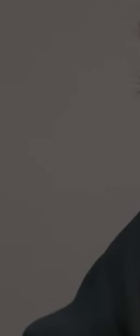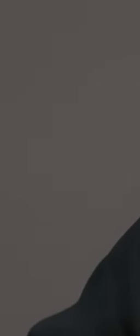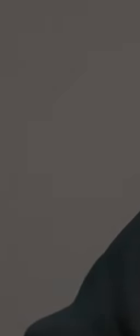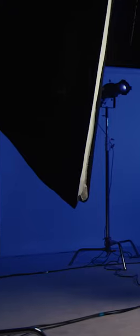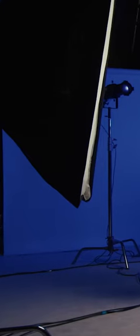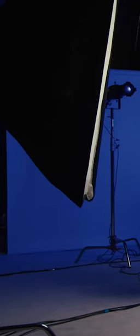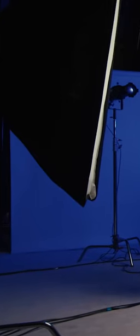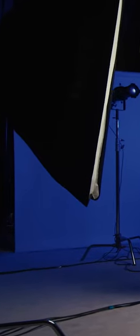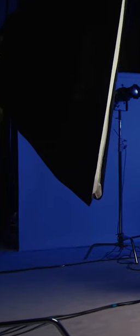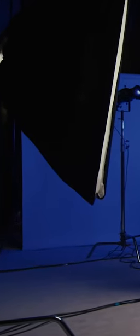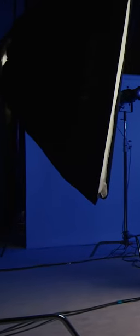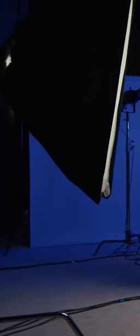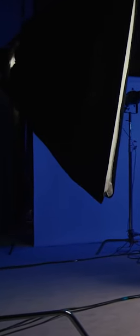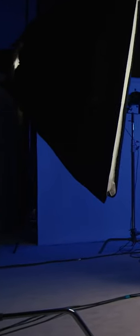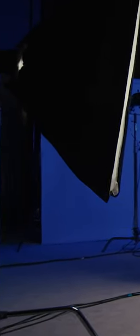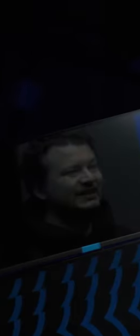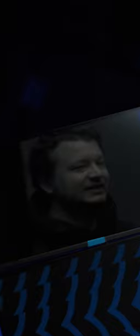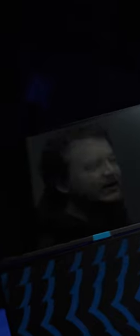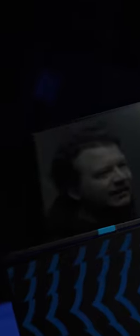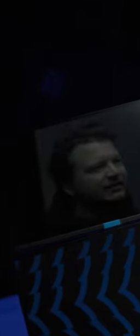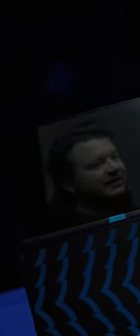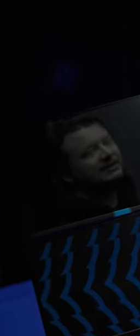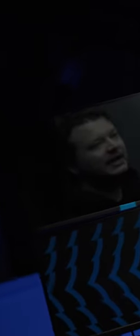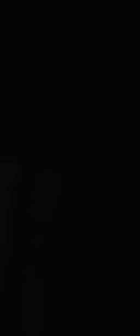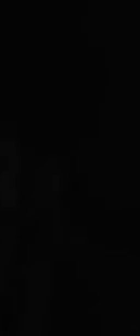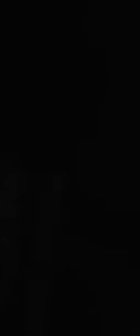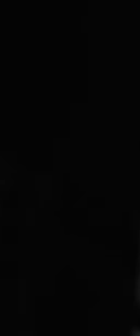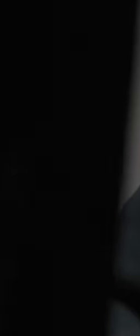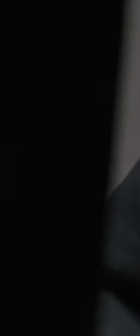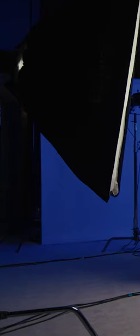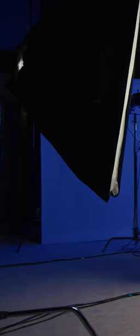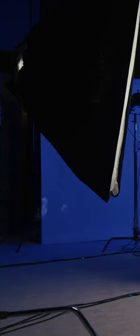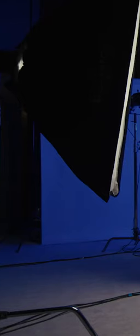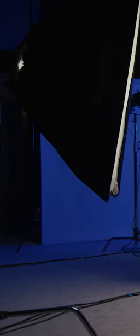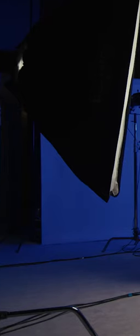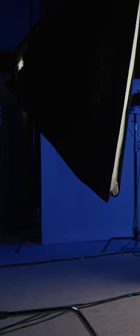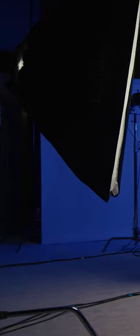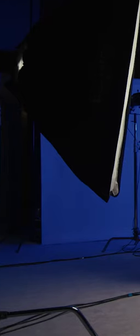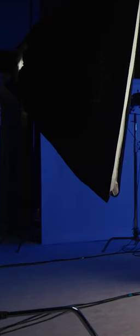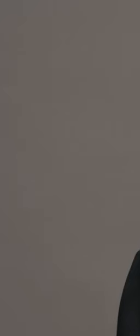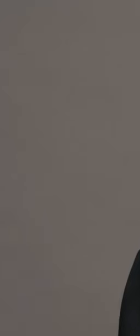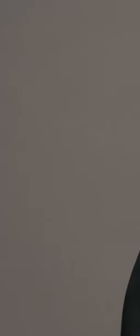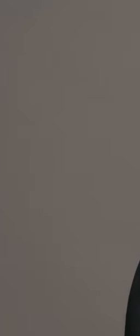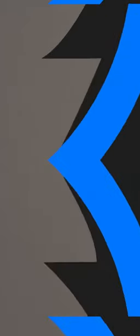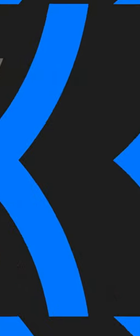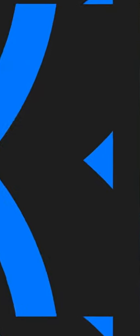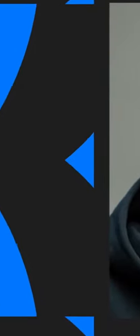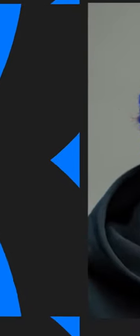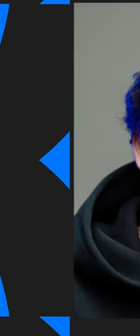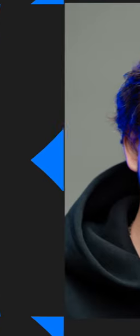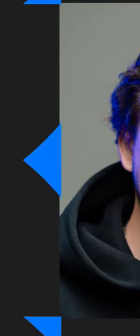нужно третий. Я стараюсь часто смешить людей. Этот навык, мета-навык, он особенно актуален. Для меня ВК, социальная